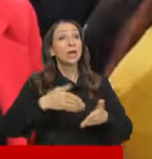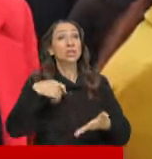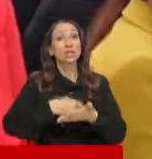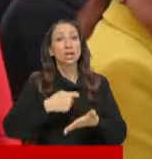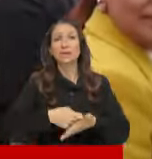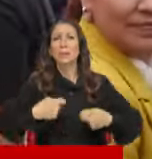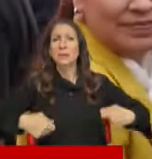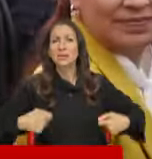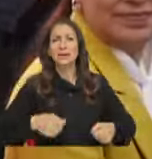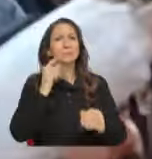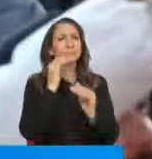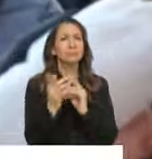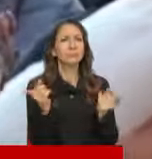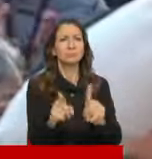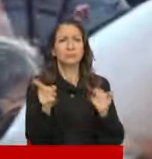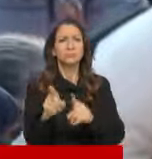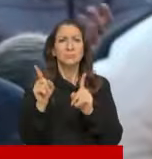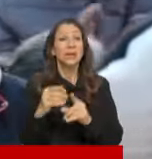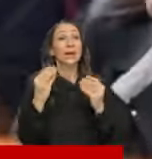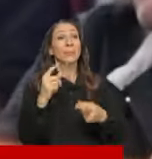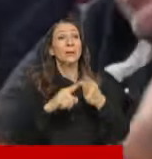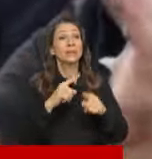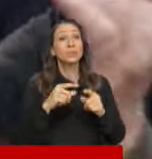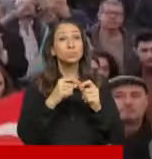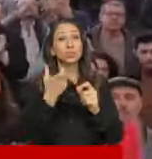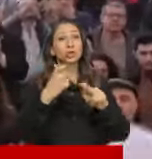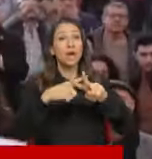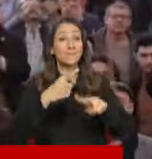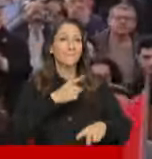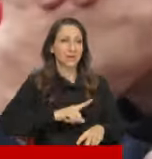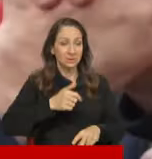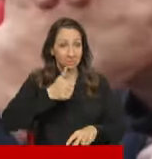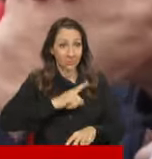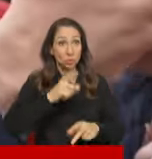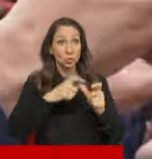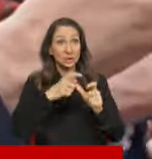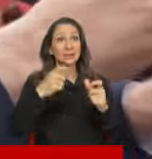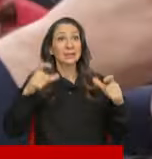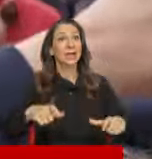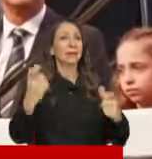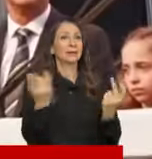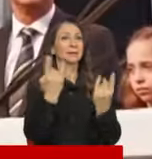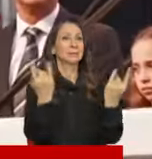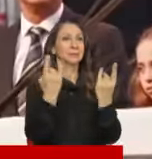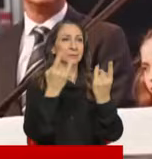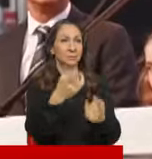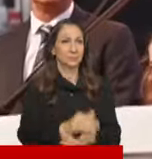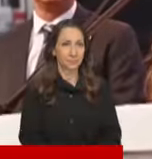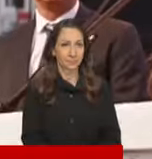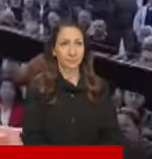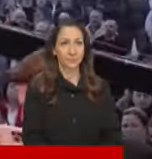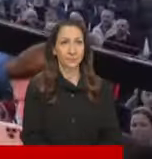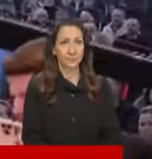Çarşı pazara vatandaşlarla bir arada iyi Parti Buca Belediyesi başkan adayı Suat Nezir de sahadaydı Aslan Terbiyecisi